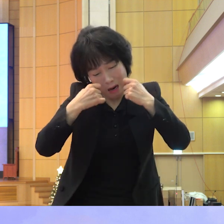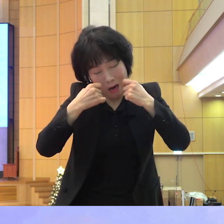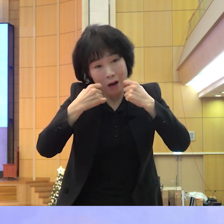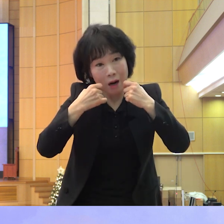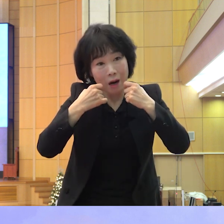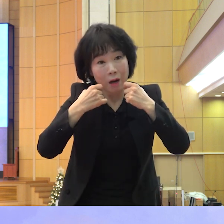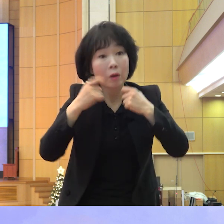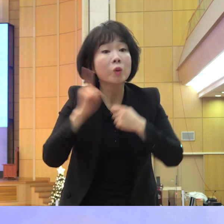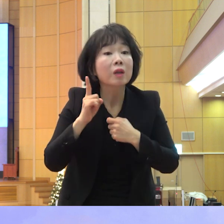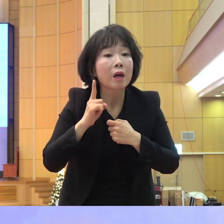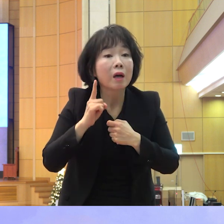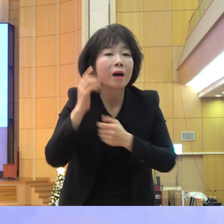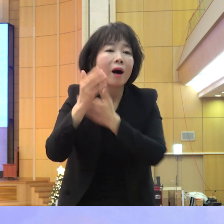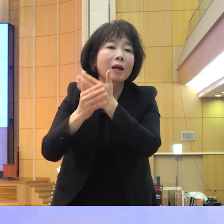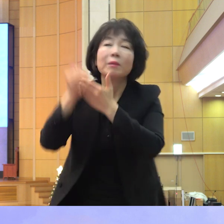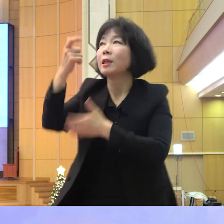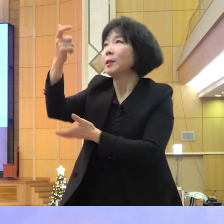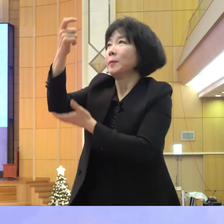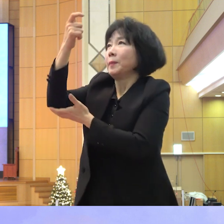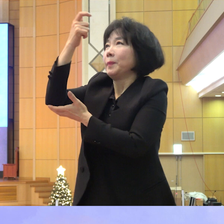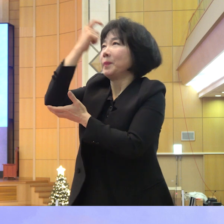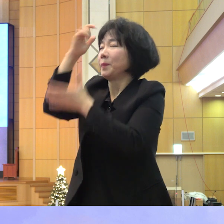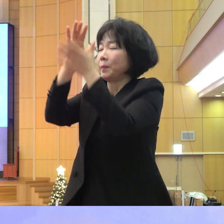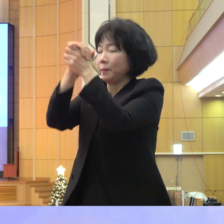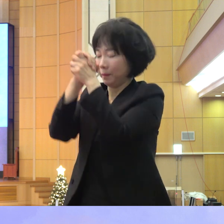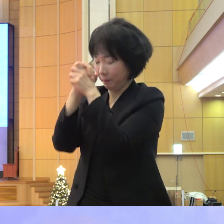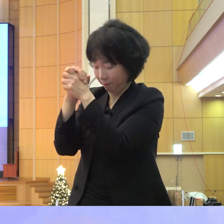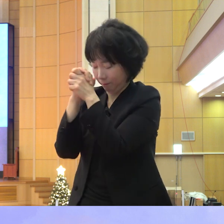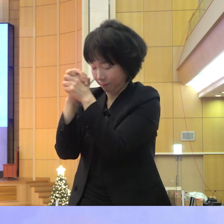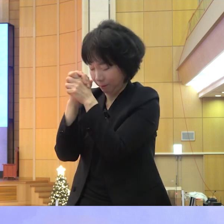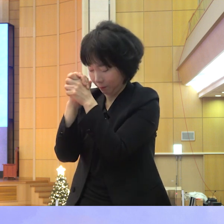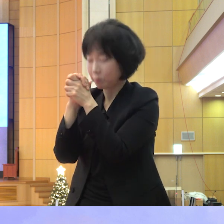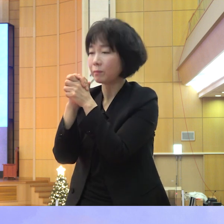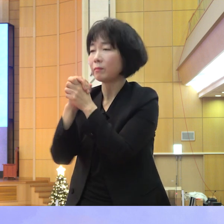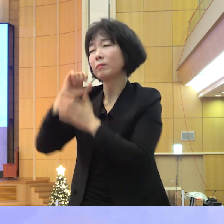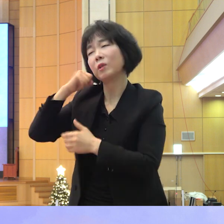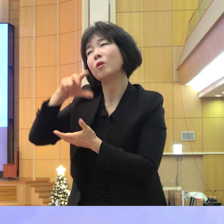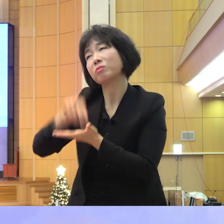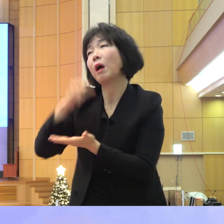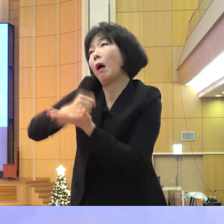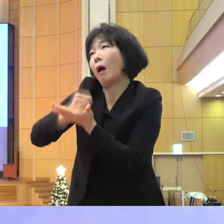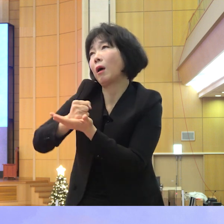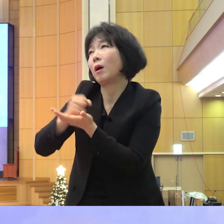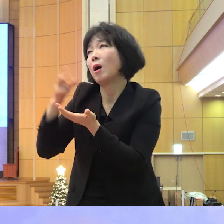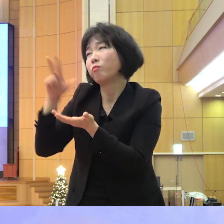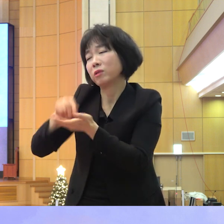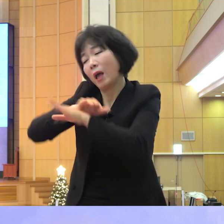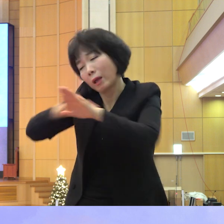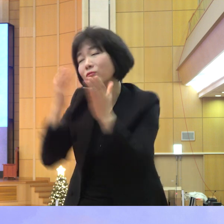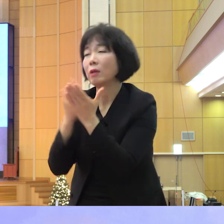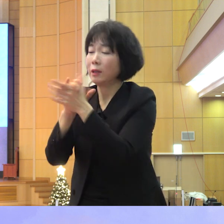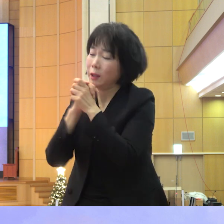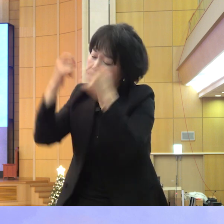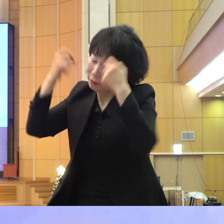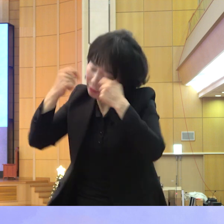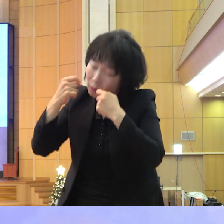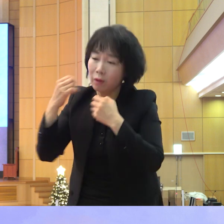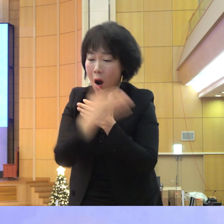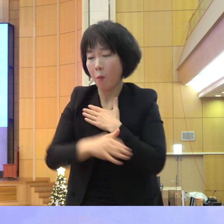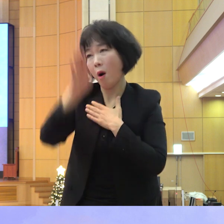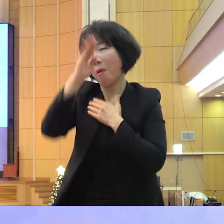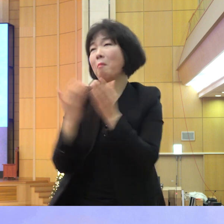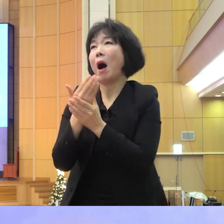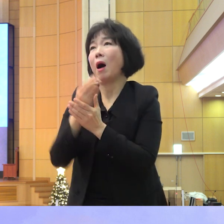흘리지 말고 하나님께 내 어려운 문제를 해결해 주십시오, 내